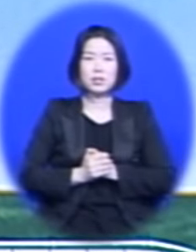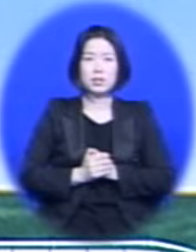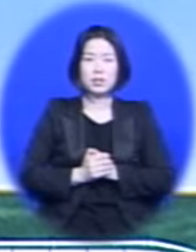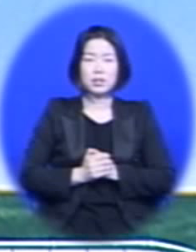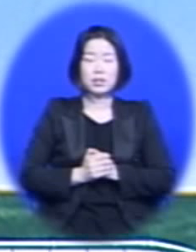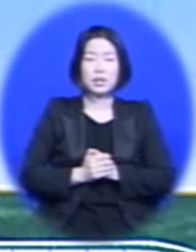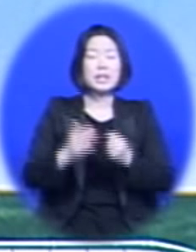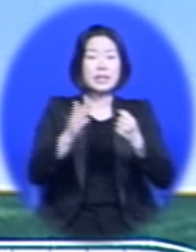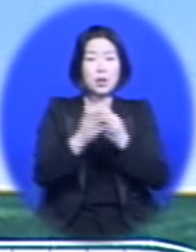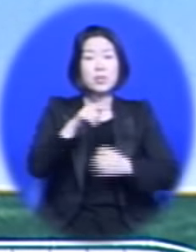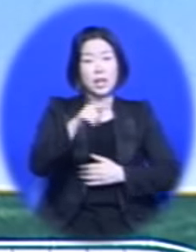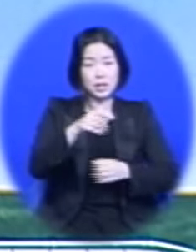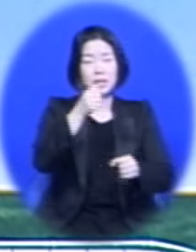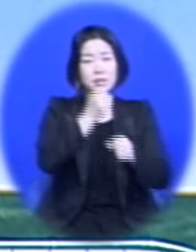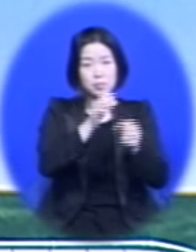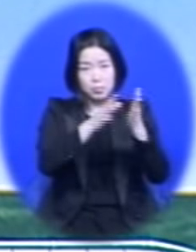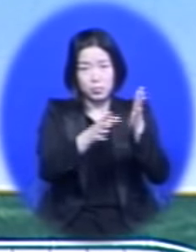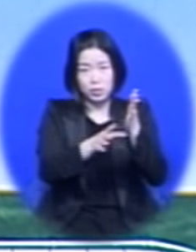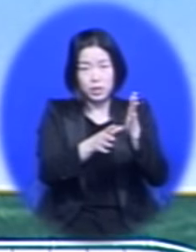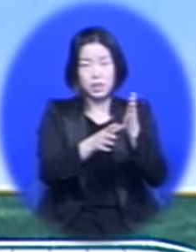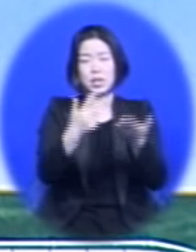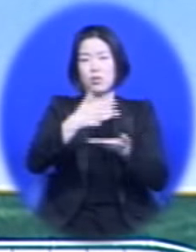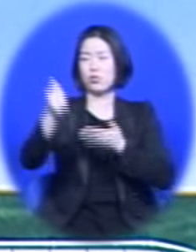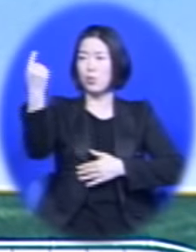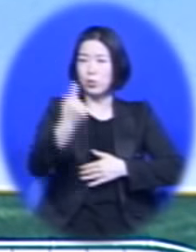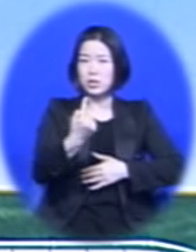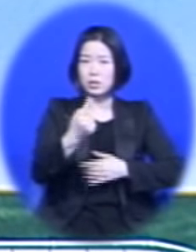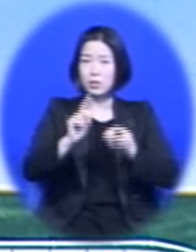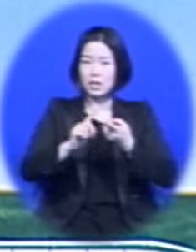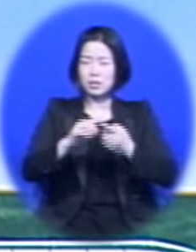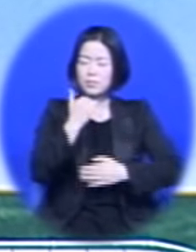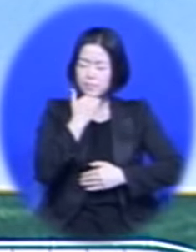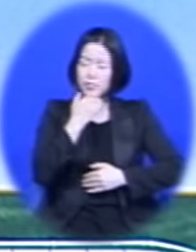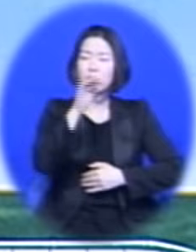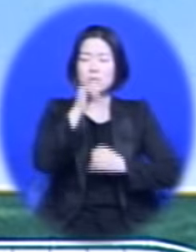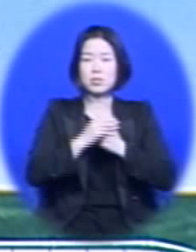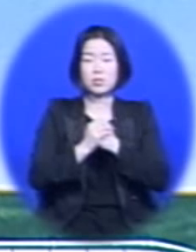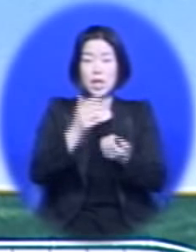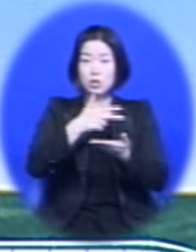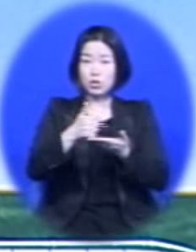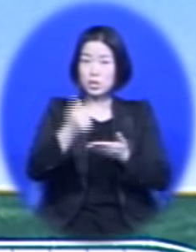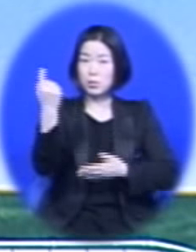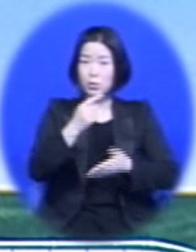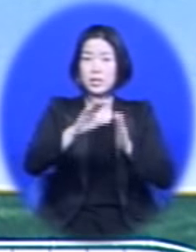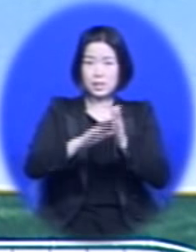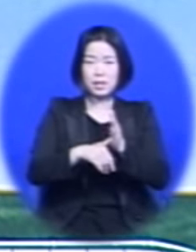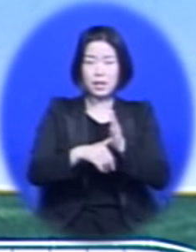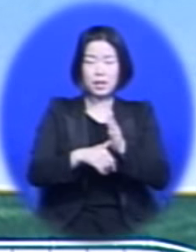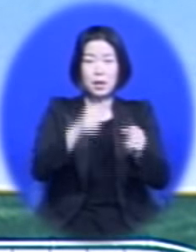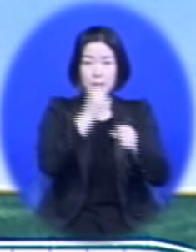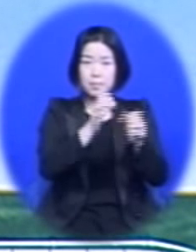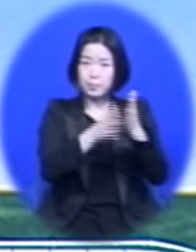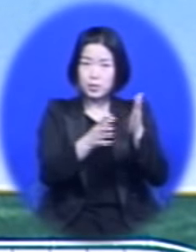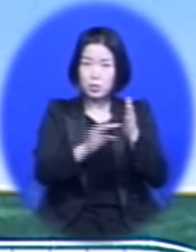그러므로 이 피조물들이 주의 오심을 기다리고 있는 겁니다. 주님이 오실 때